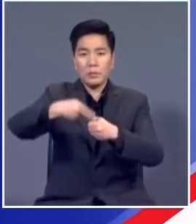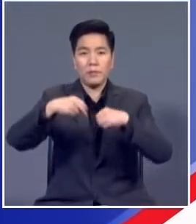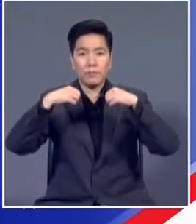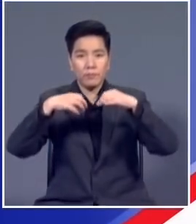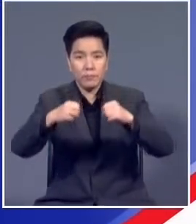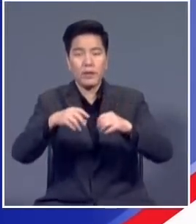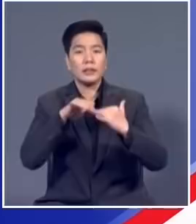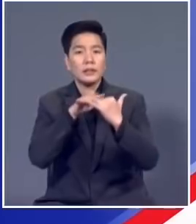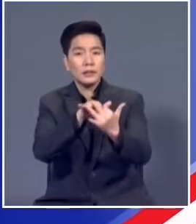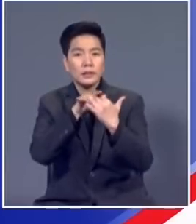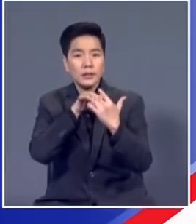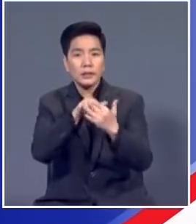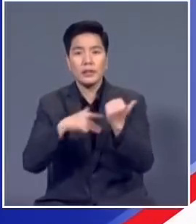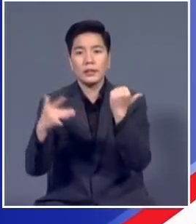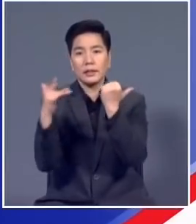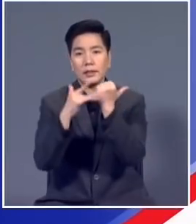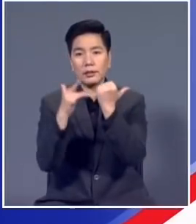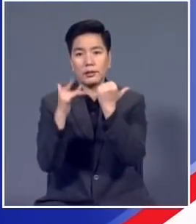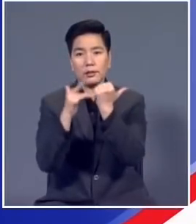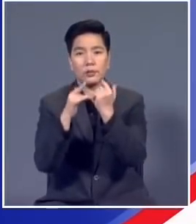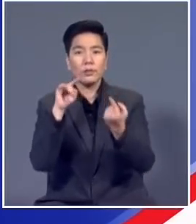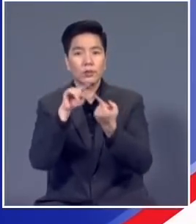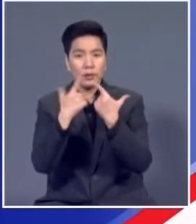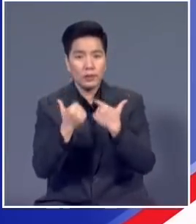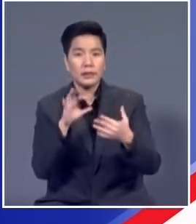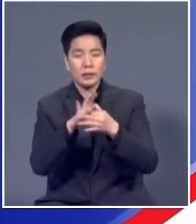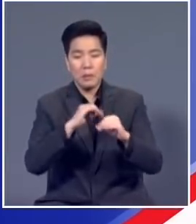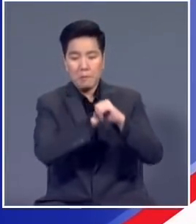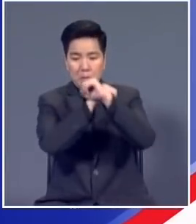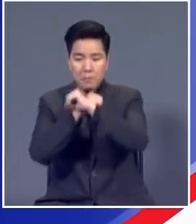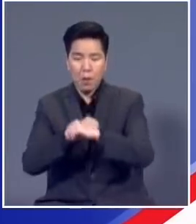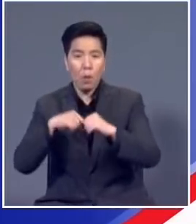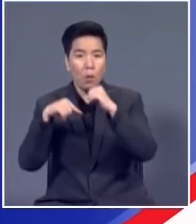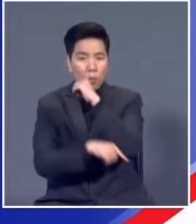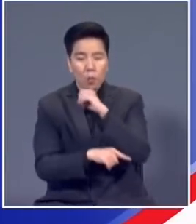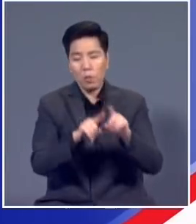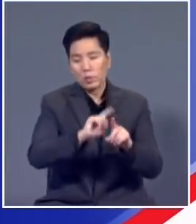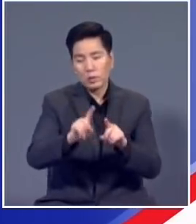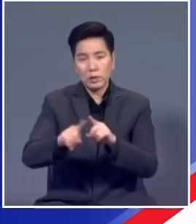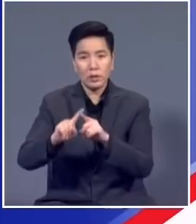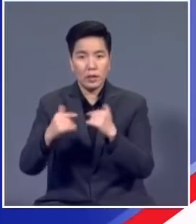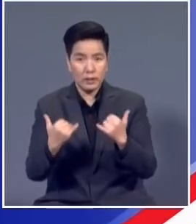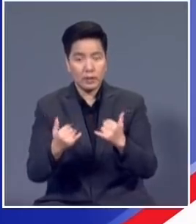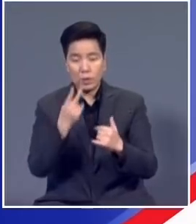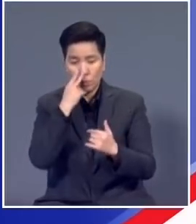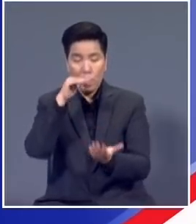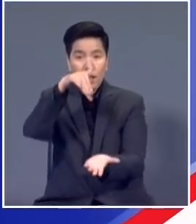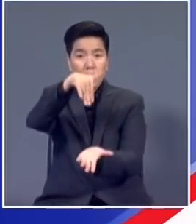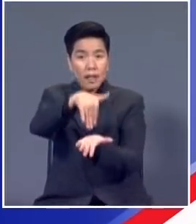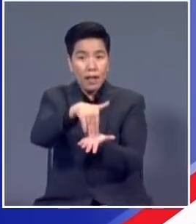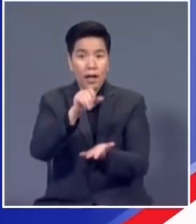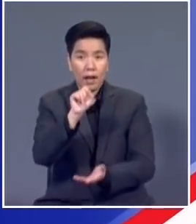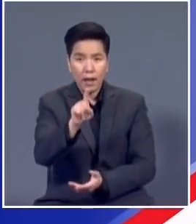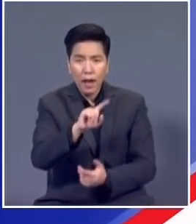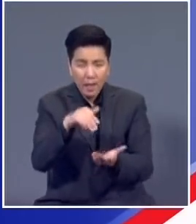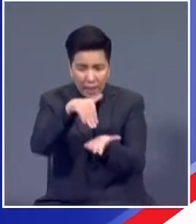านสื่อสารมวลชนเทคโนโลยีสารสนเทศและด้านการป้องกันปราบปรามการทุจริตและประพฤติมิชอบโดยหลักการนะครับจะต้องสอด